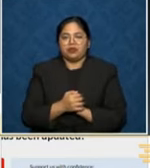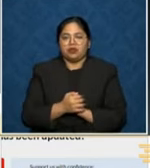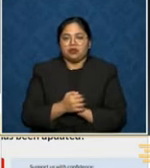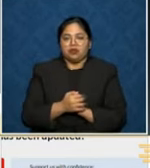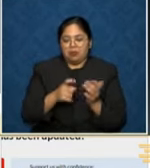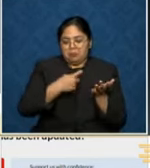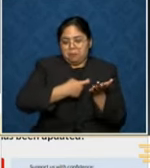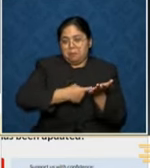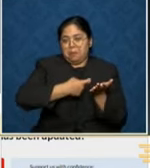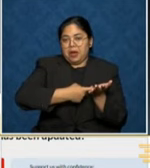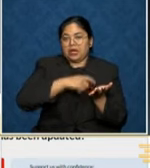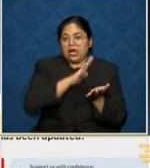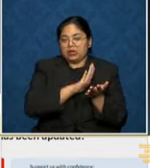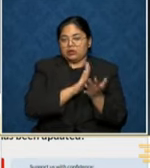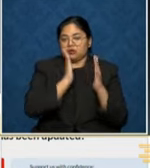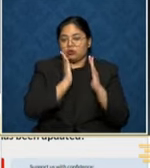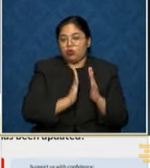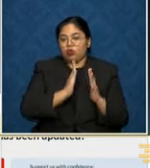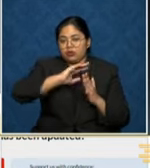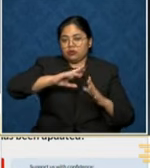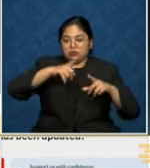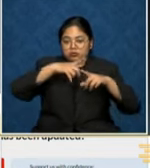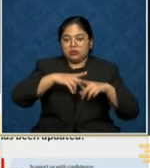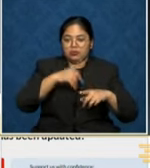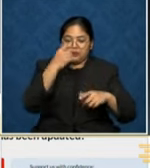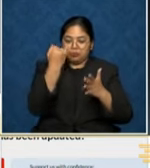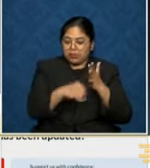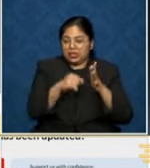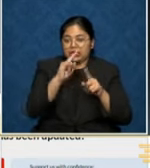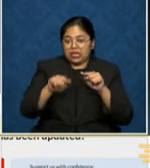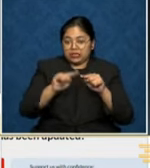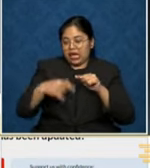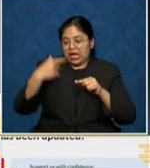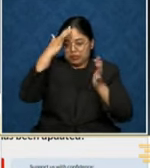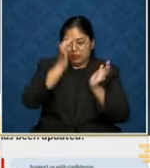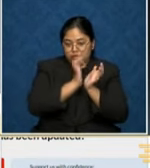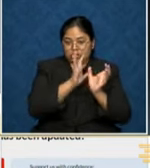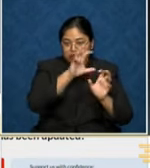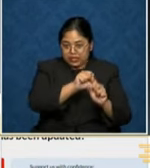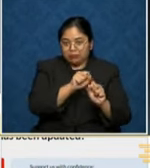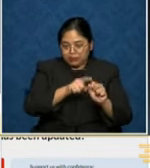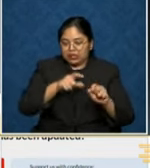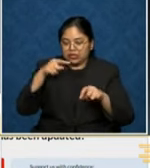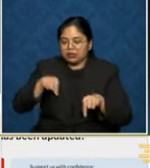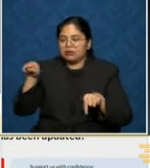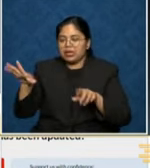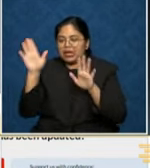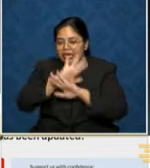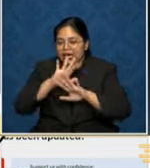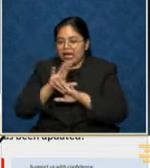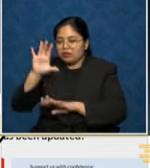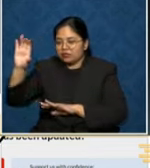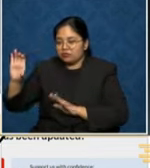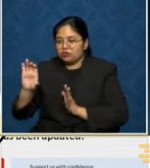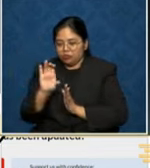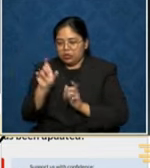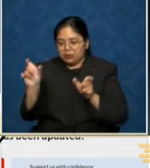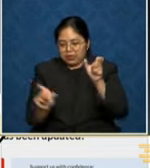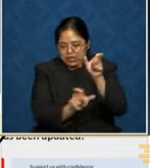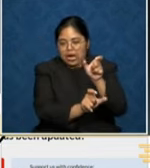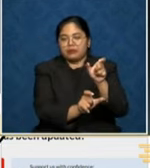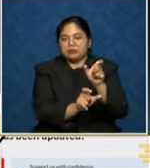ใช้กองทุนค้ำประกันโฉนดใบนี้อีกทีนึงและสิ่งสำคัญที่สุดครับปัญหาคือ